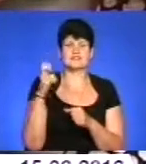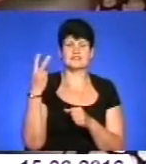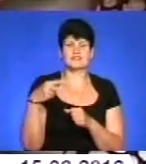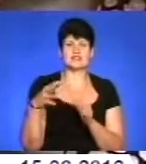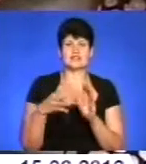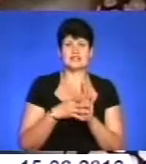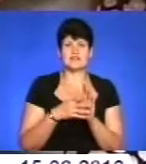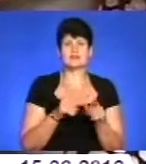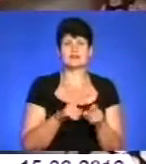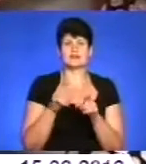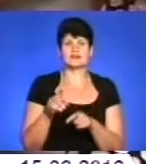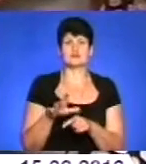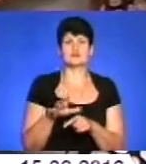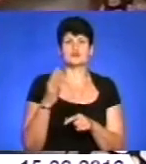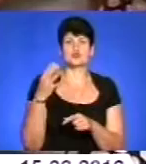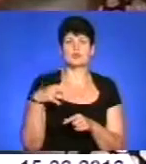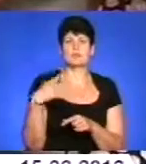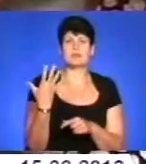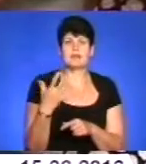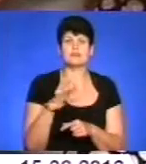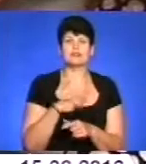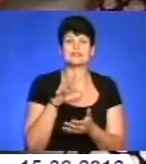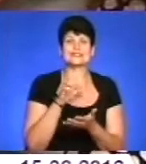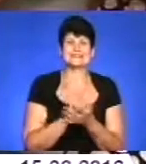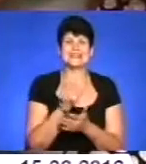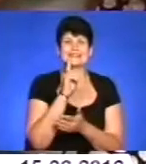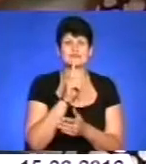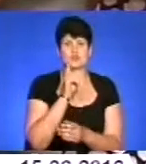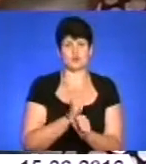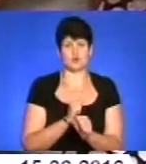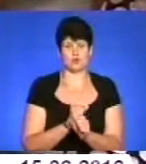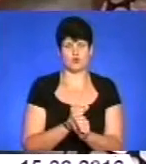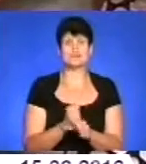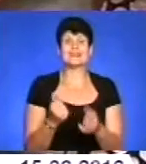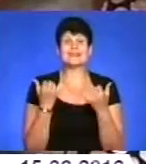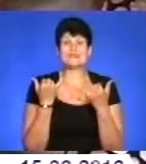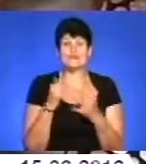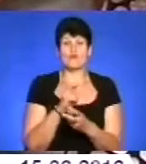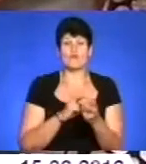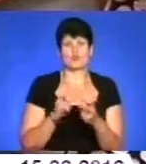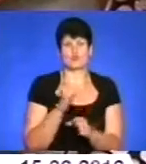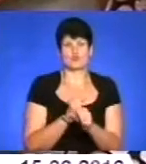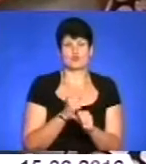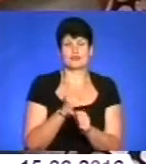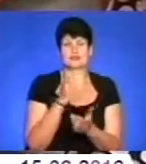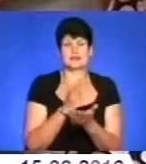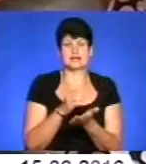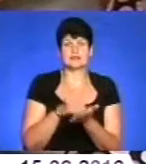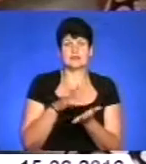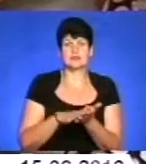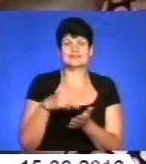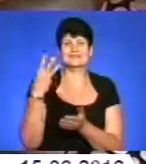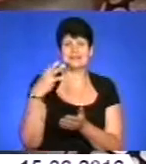36 проходили професійне навчання і 45 були зайняті на тимчасових роботах. Зараз в пошуку роботи нас перебуває на обліку ще